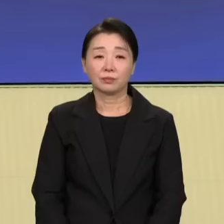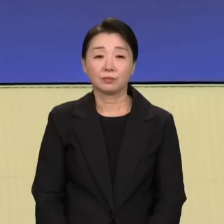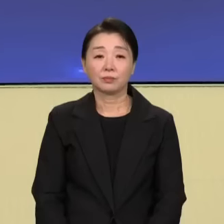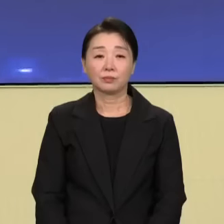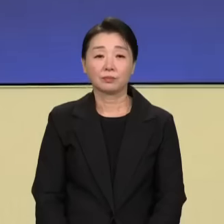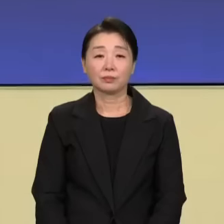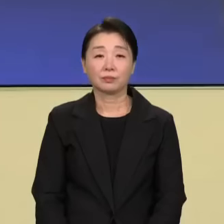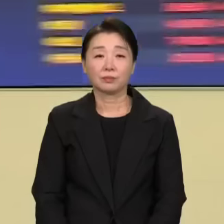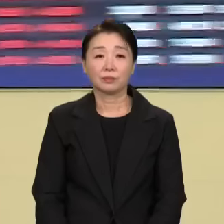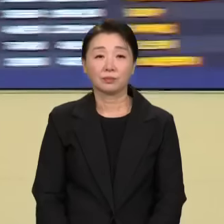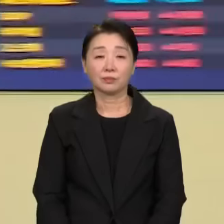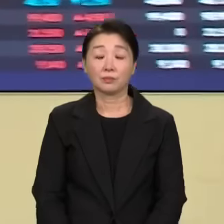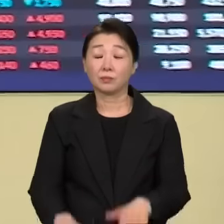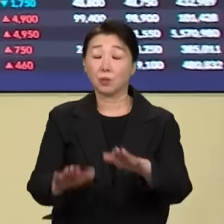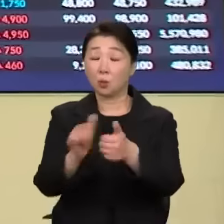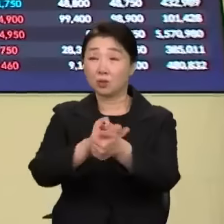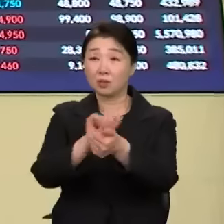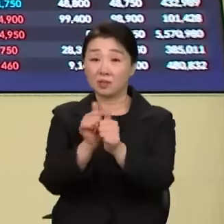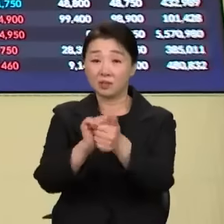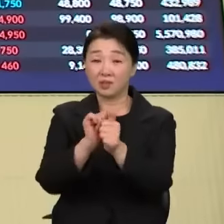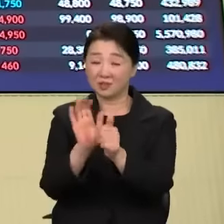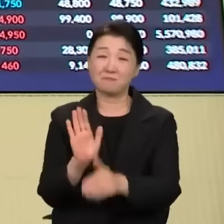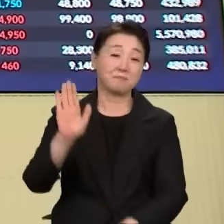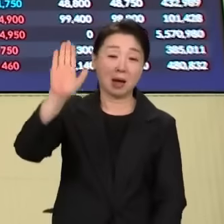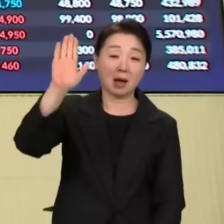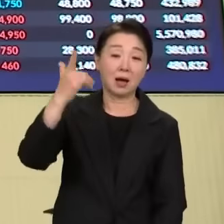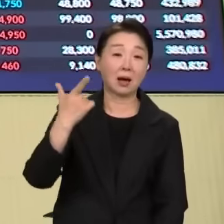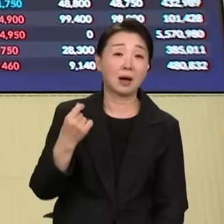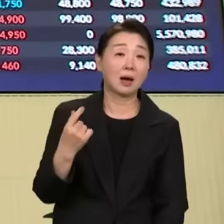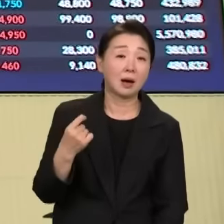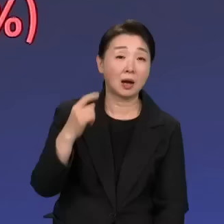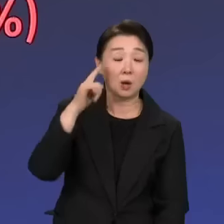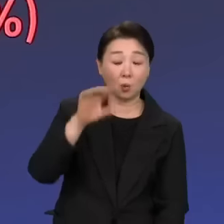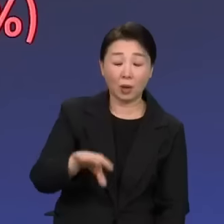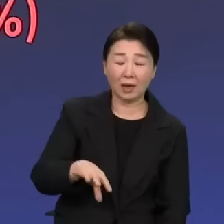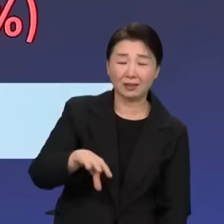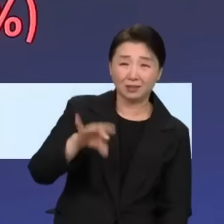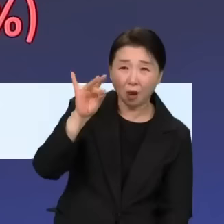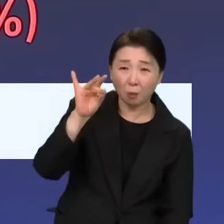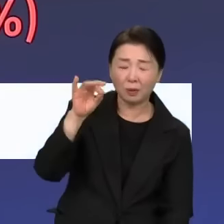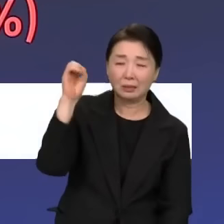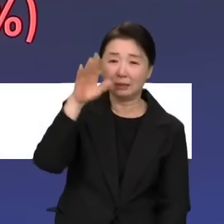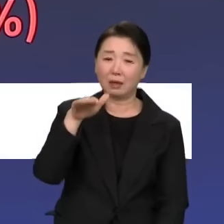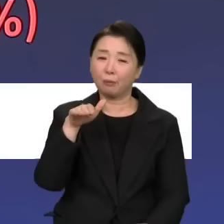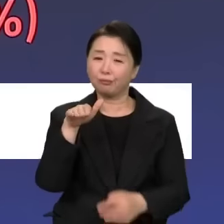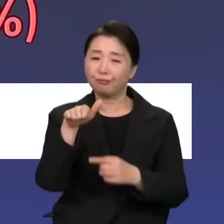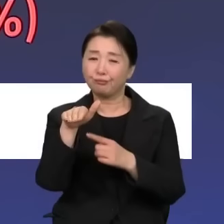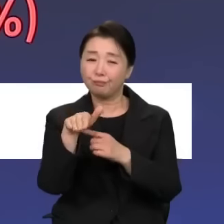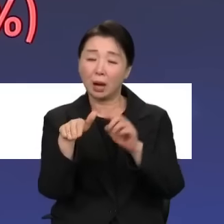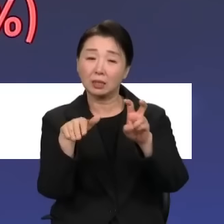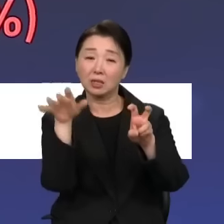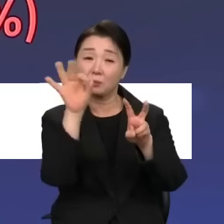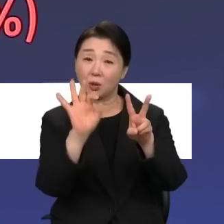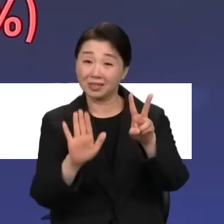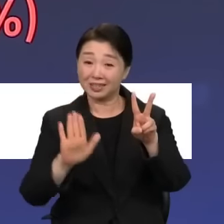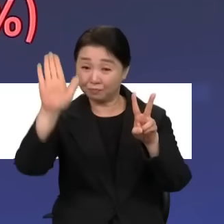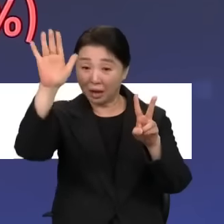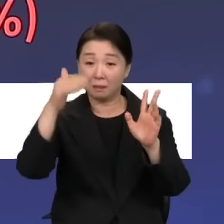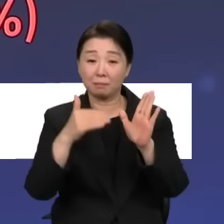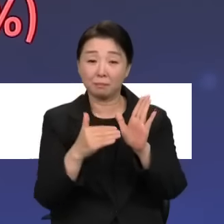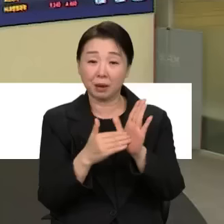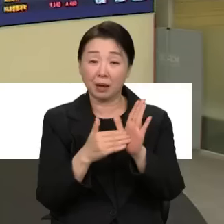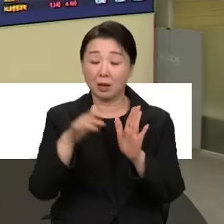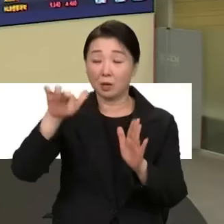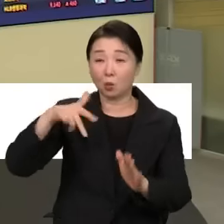기자입니다 오늘 증시는 급반등 했습니다 장초반 보합 거래되던 코스피는 2% 가까이 뛰었고